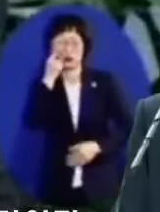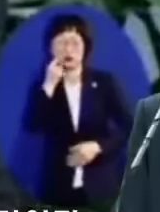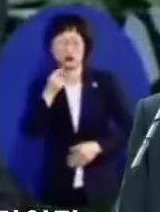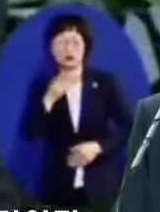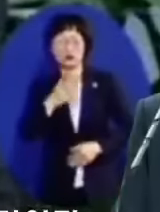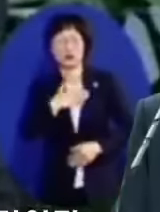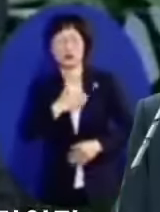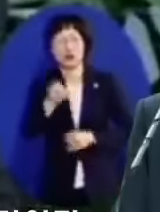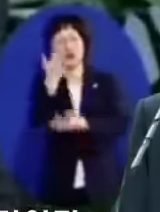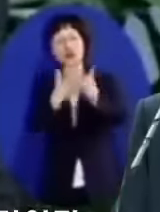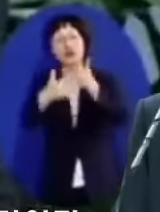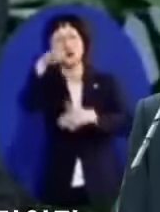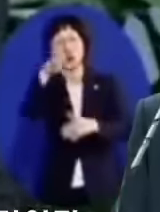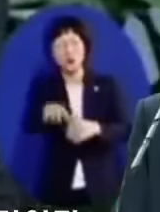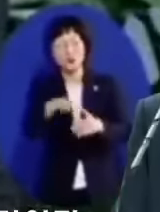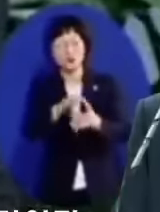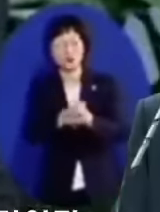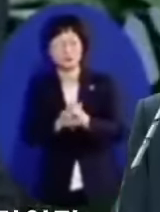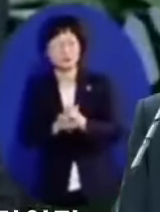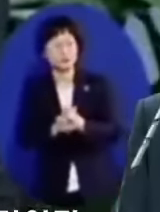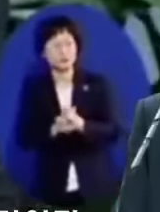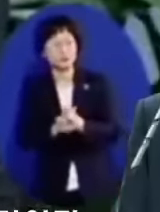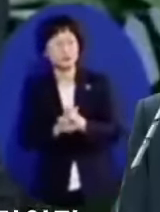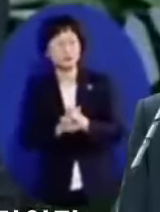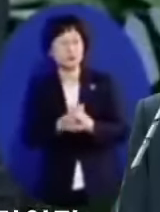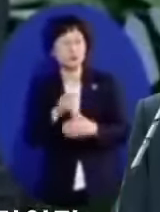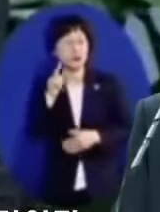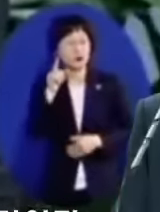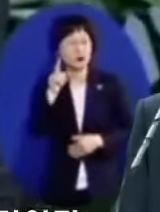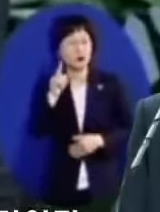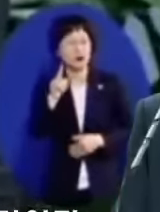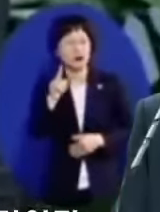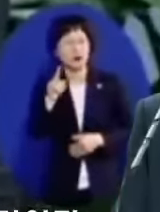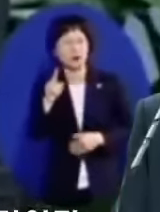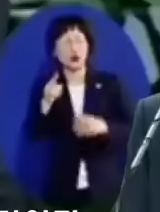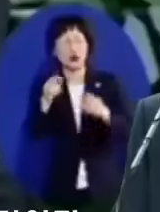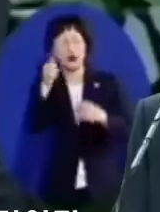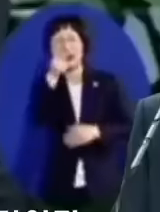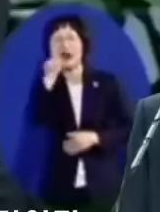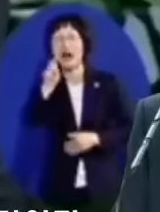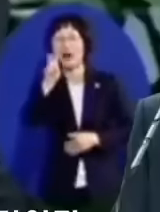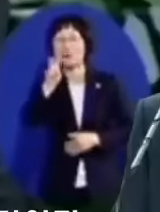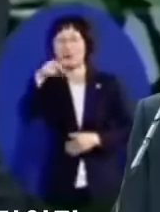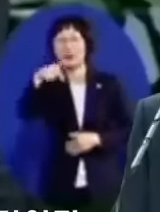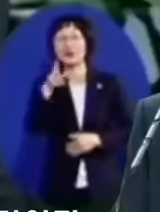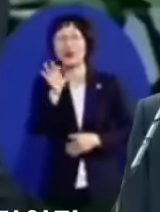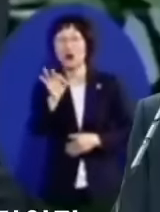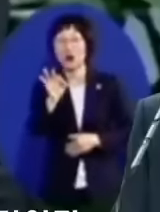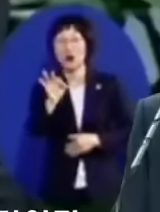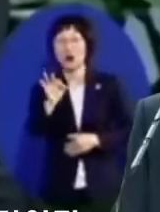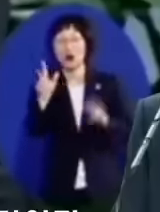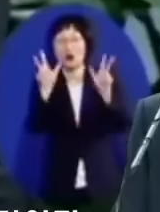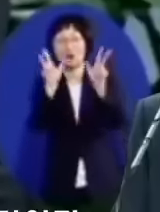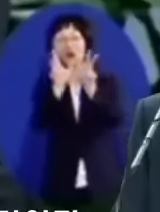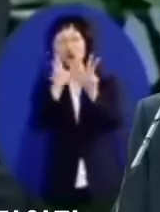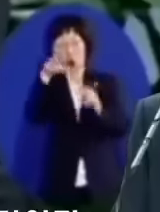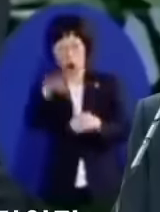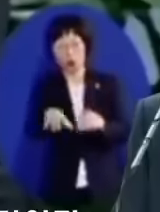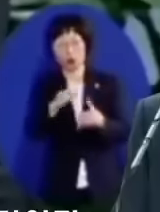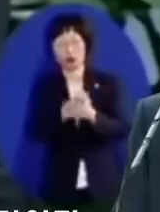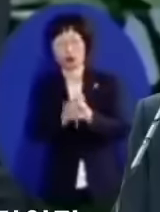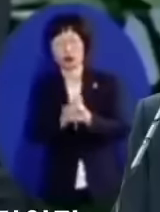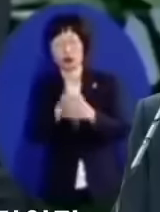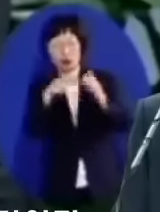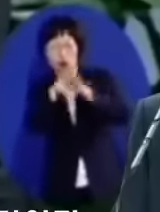제가 불광동에서 유하문 씨라고 한경북도 북청에서 피난 온 분인데 10년 동안